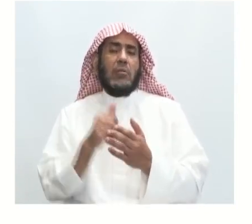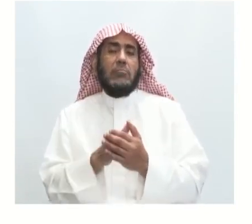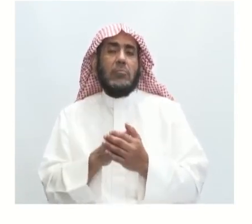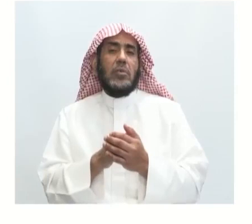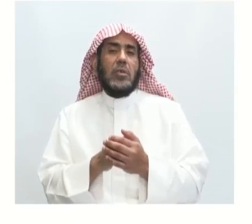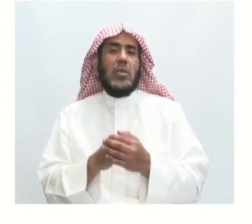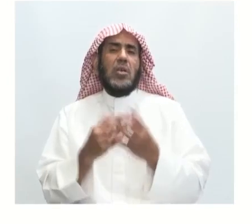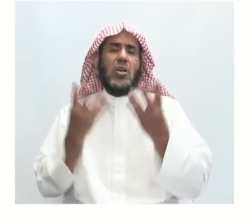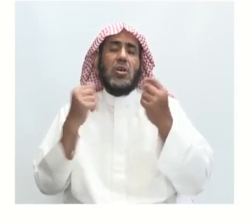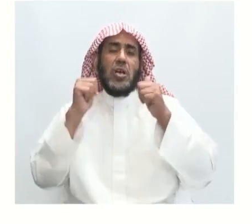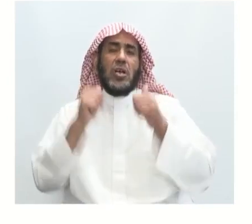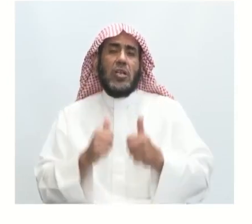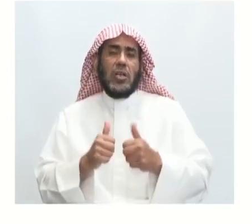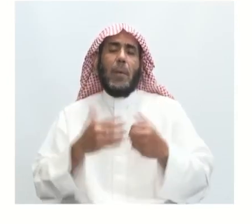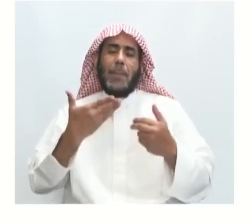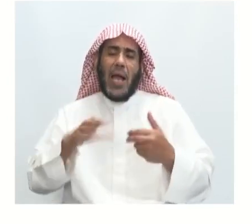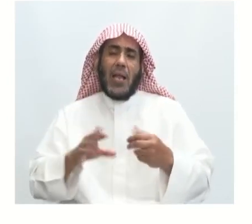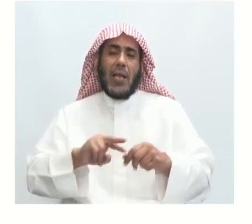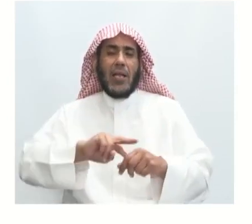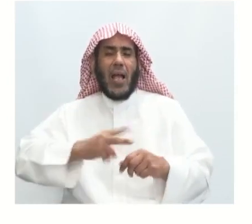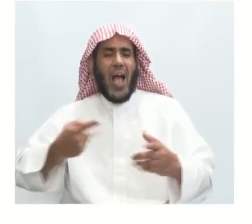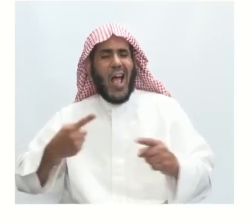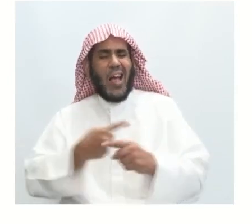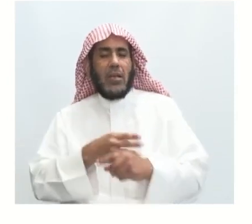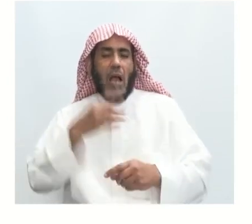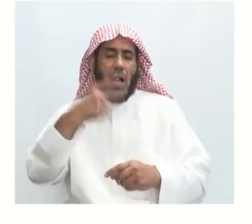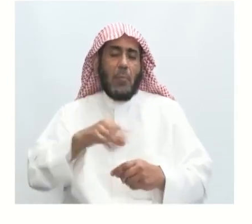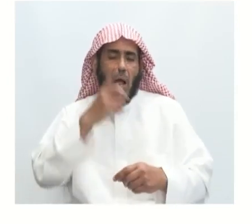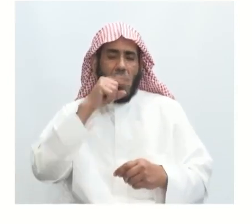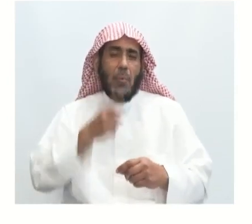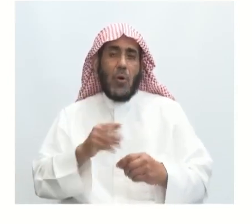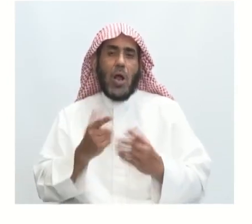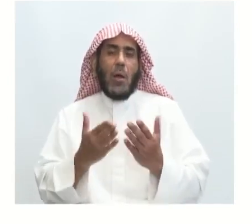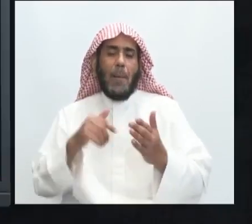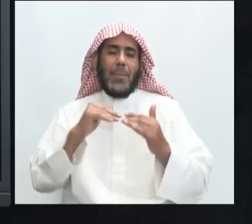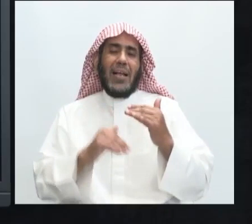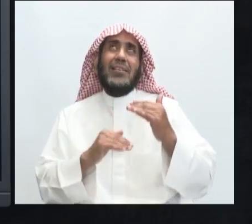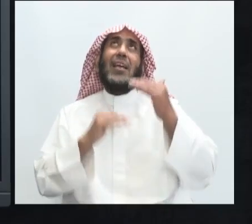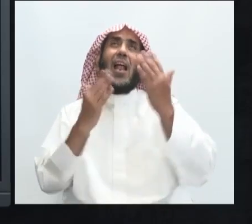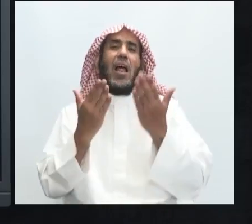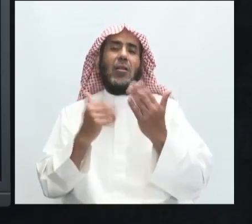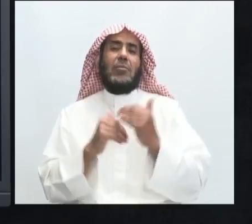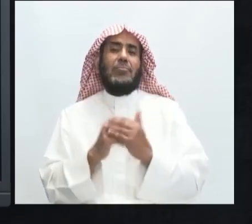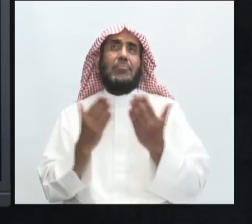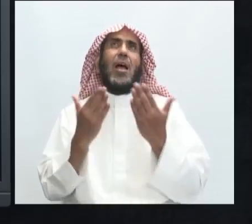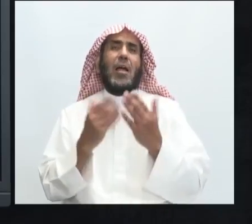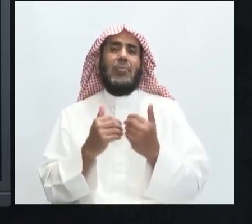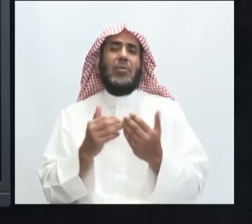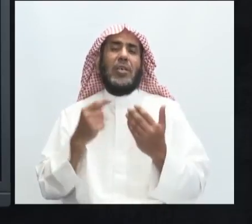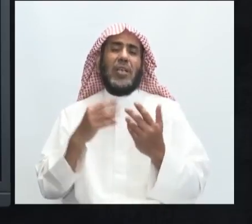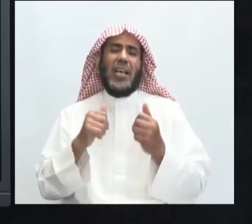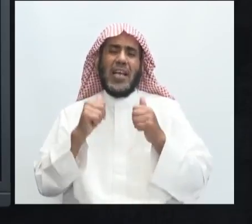اغنني بحلالك عن حرامك لاحظ هذا امر اغنيني لكنه من الادنى الى الله عز وجل الى الاعلى